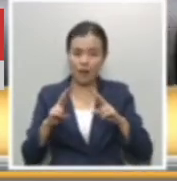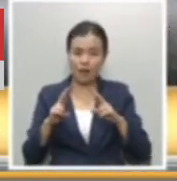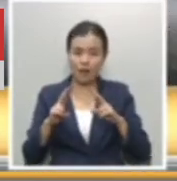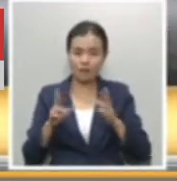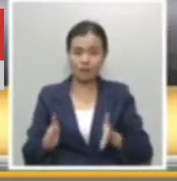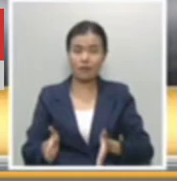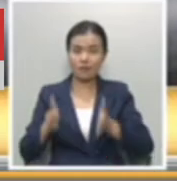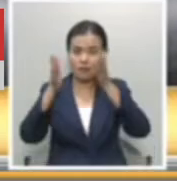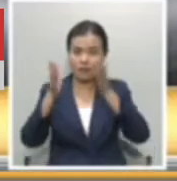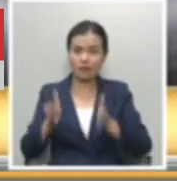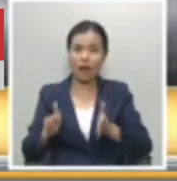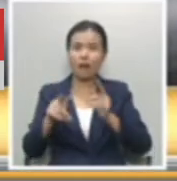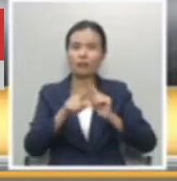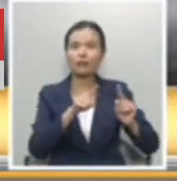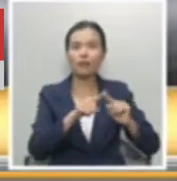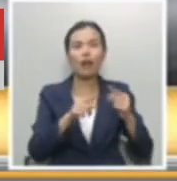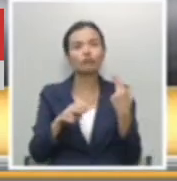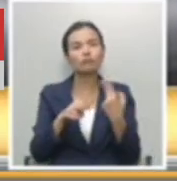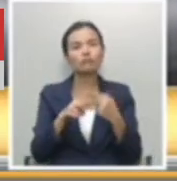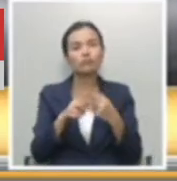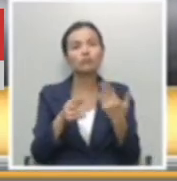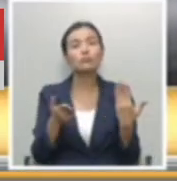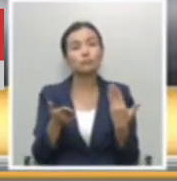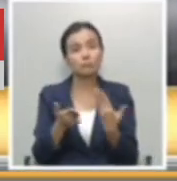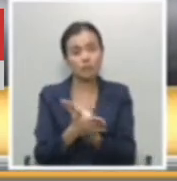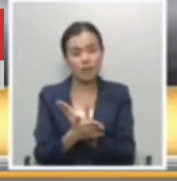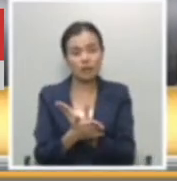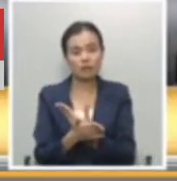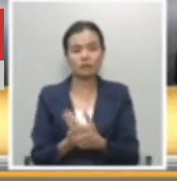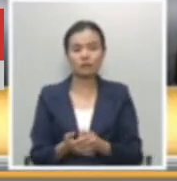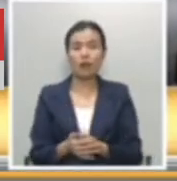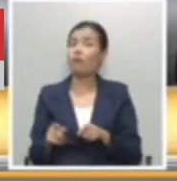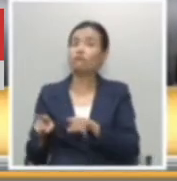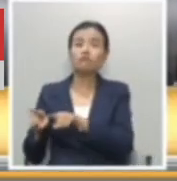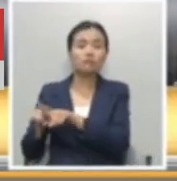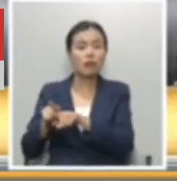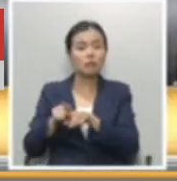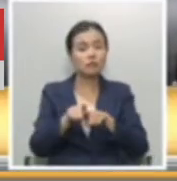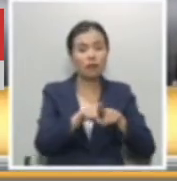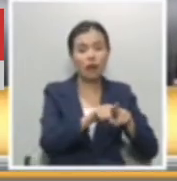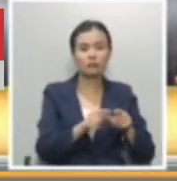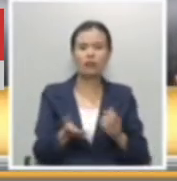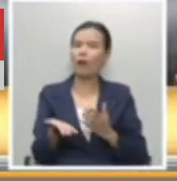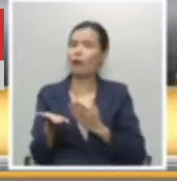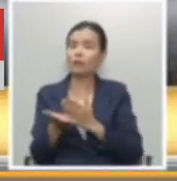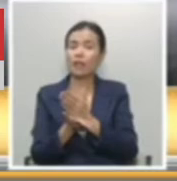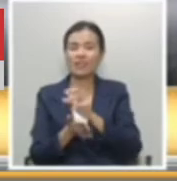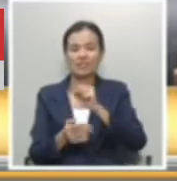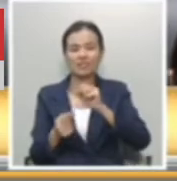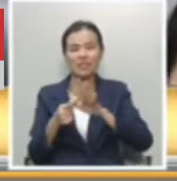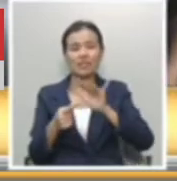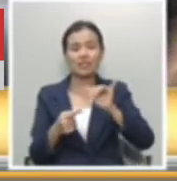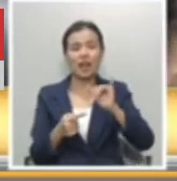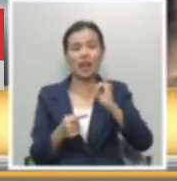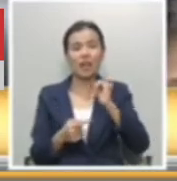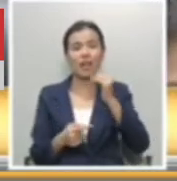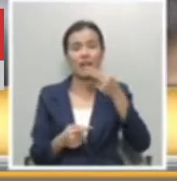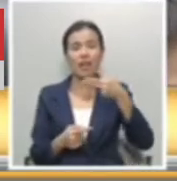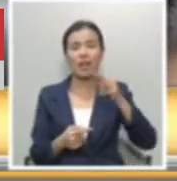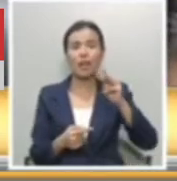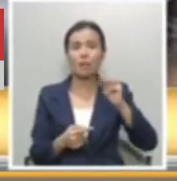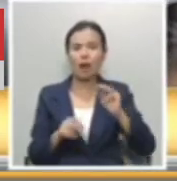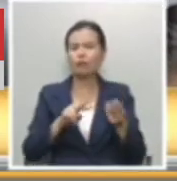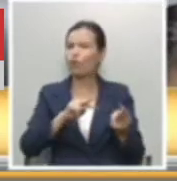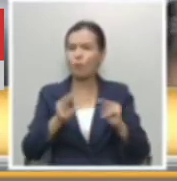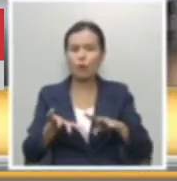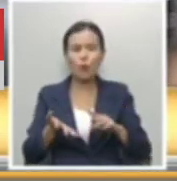าณิชย์เดี๋ยวนี้ก็เปลี่ยนชื่อครับเปลี่ยนชื่อไปเหมือนกันหมดเลยครับจะไปเขตสายไหมของผมนะครับจะไปจังหวัดนครพนมบ้านท่านประ